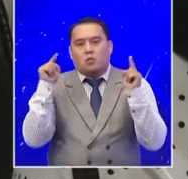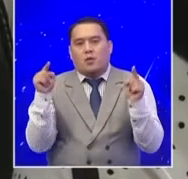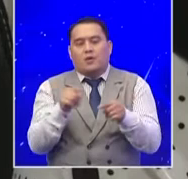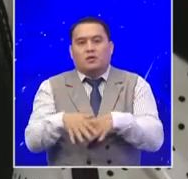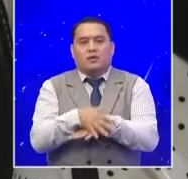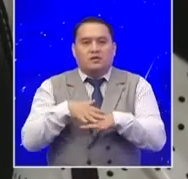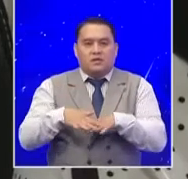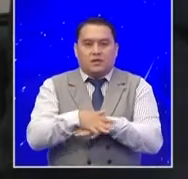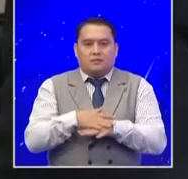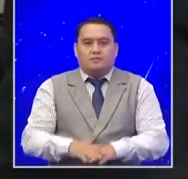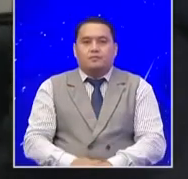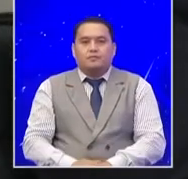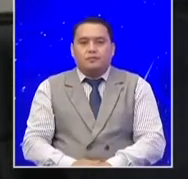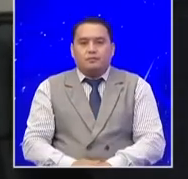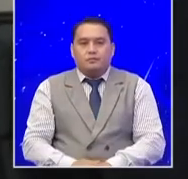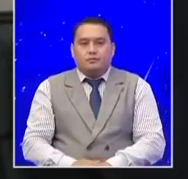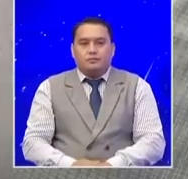у населения.